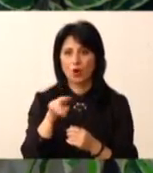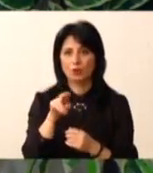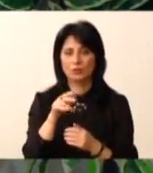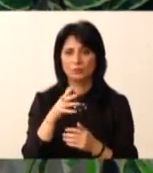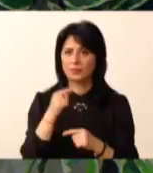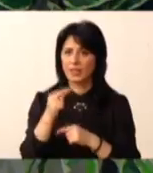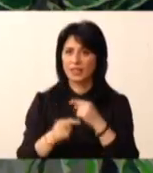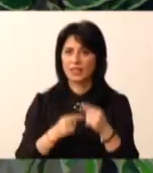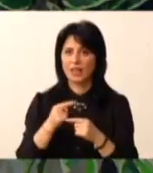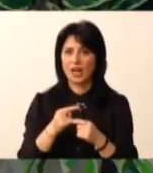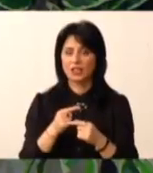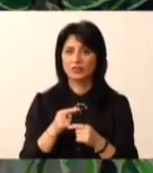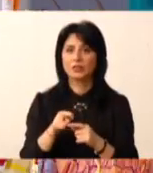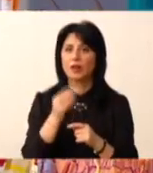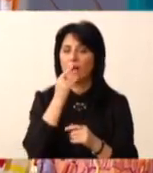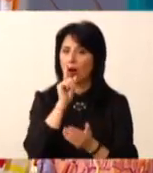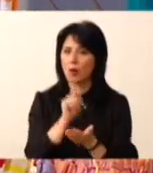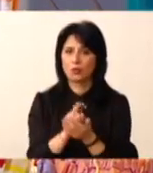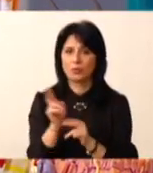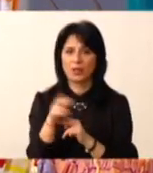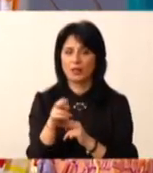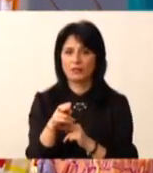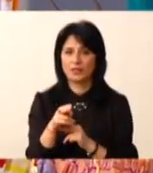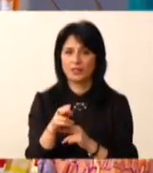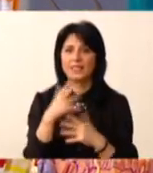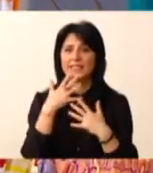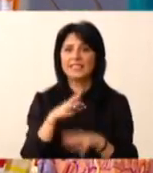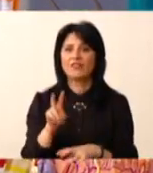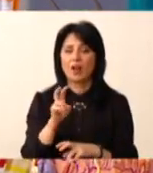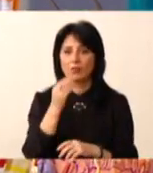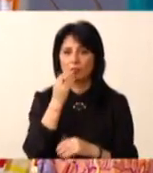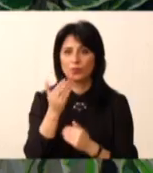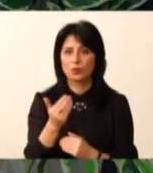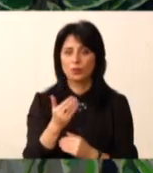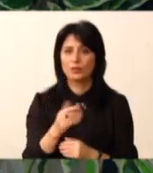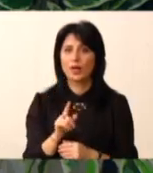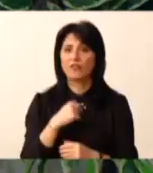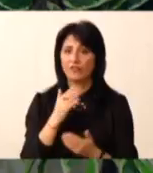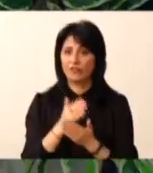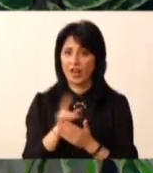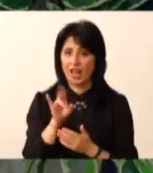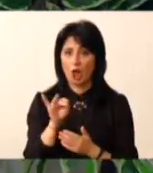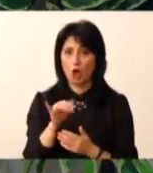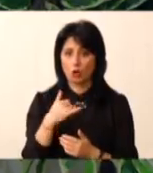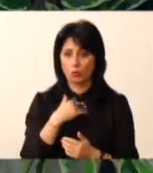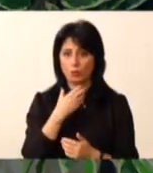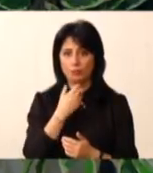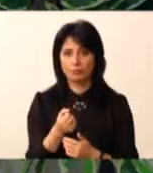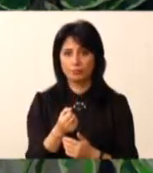ხოლმე, ტრადიციულად ურჩევთ, რომ რაციონში იყოს თევზი და ზღვის პროდუქტები. ჩვენ რა კი ვართ იოდ დეფიციტის